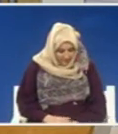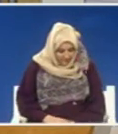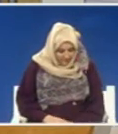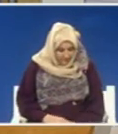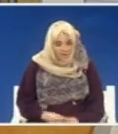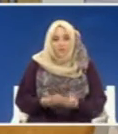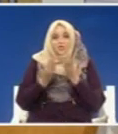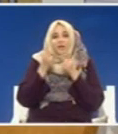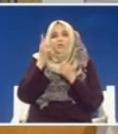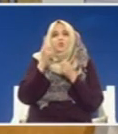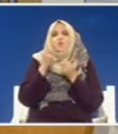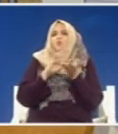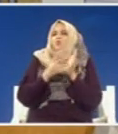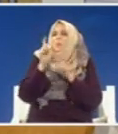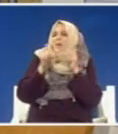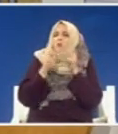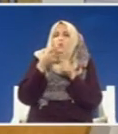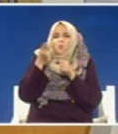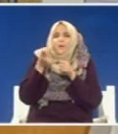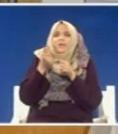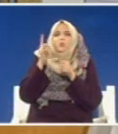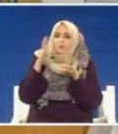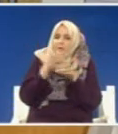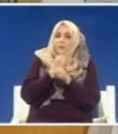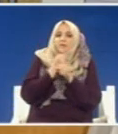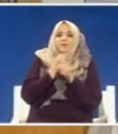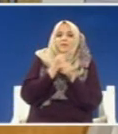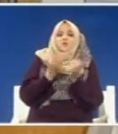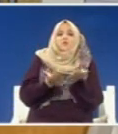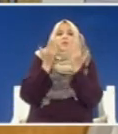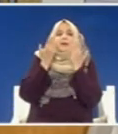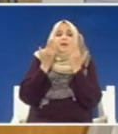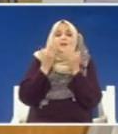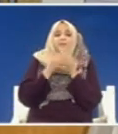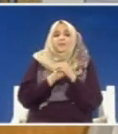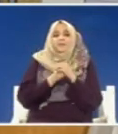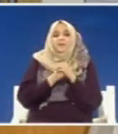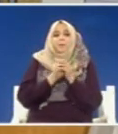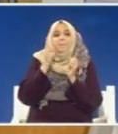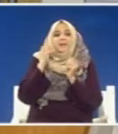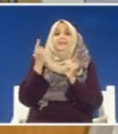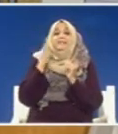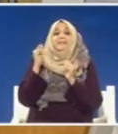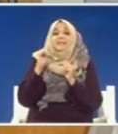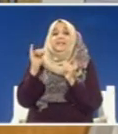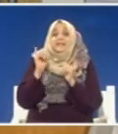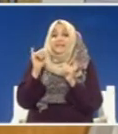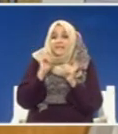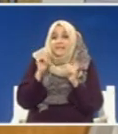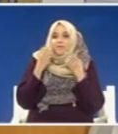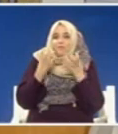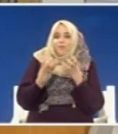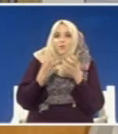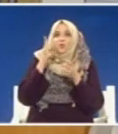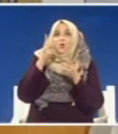يحقق الأماني إن شاء الله ويوصل الناس إلى رغائبهم. ولكن إذا أراد الإنسان أن يوصله الله تعالى إلى